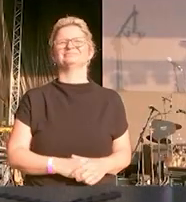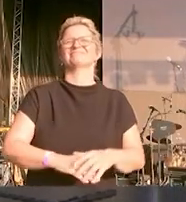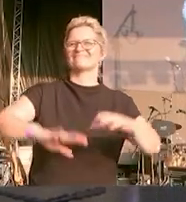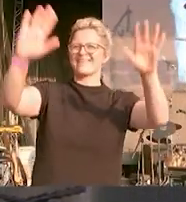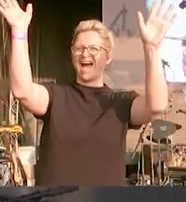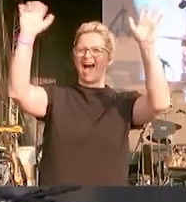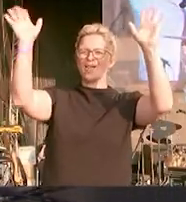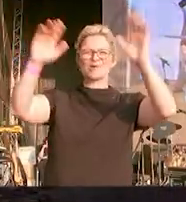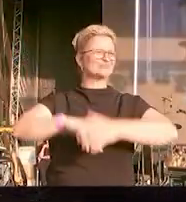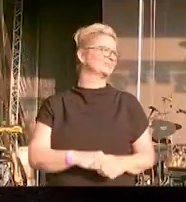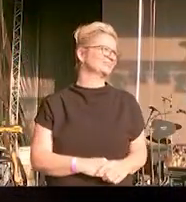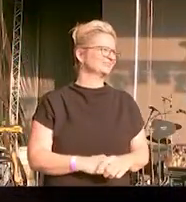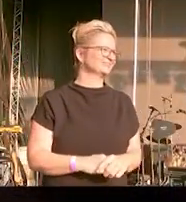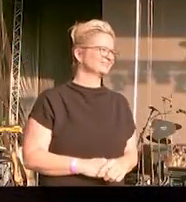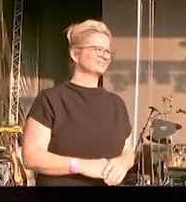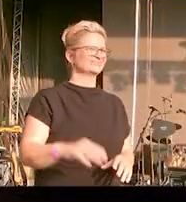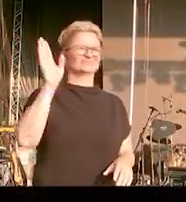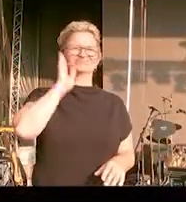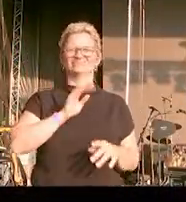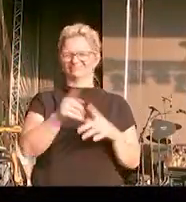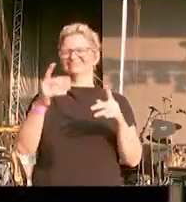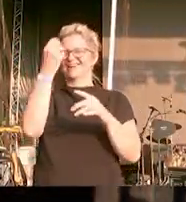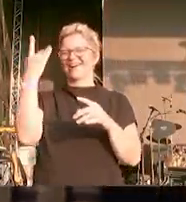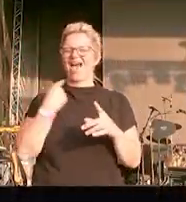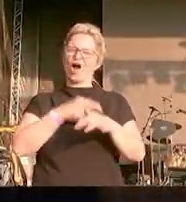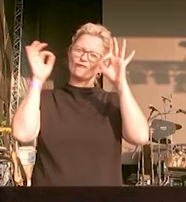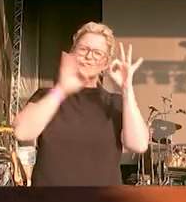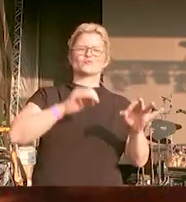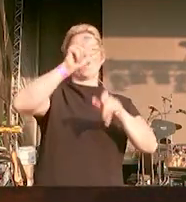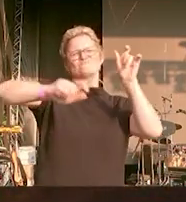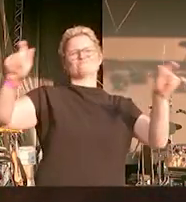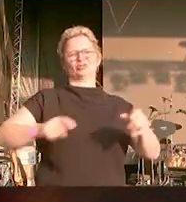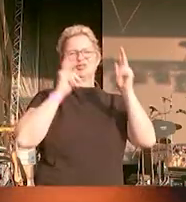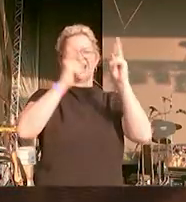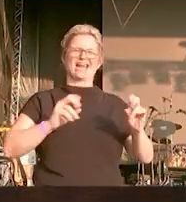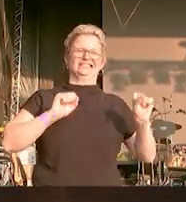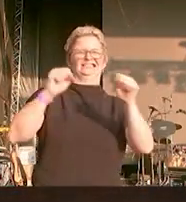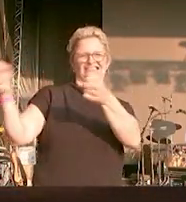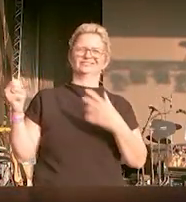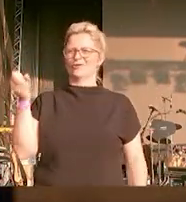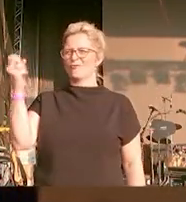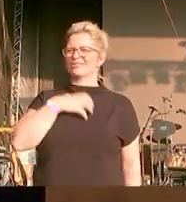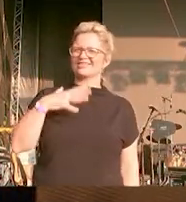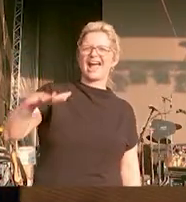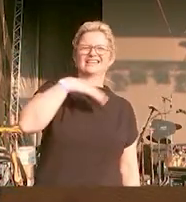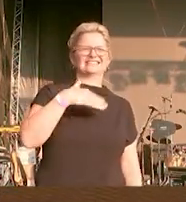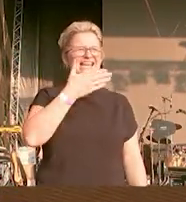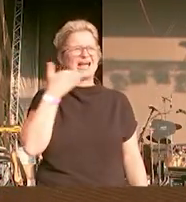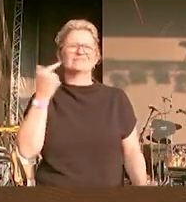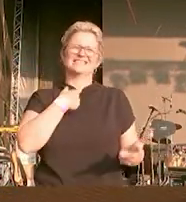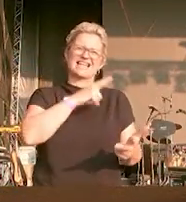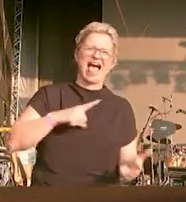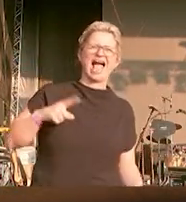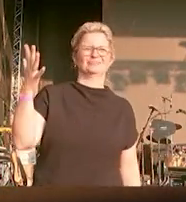Hallo, hallo, ihr Komplizen für die Sache der Menschenrechte. Und natürlich sind die Dresdner und Chemnitzer und